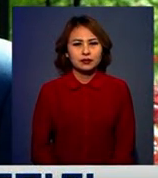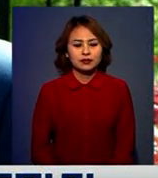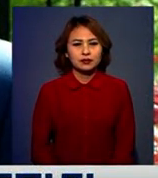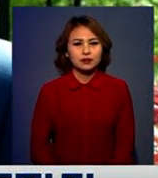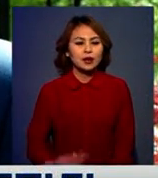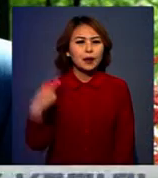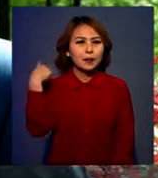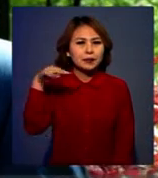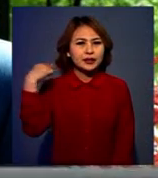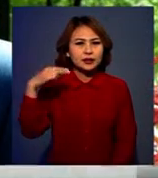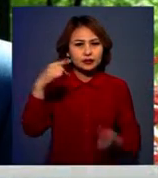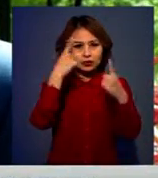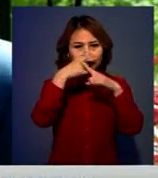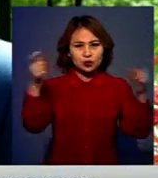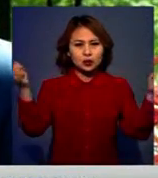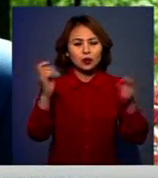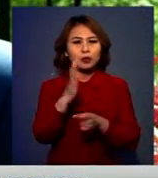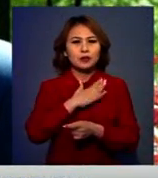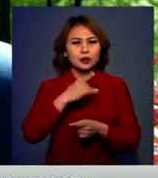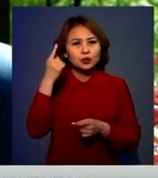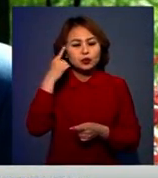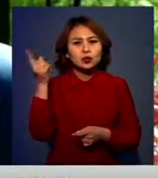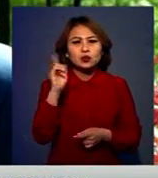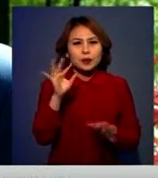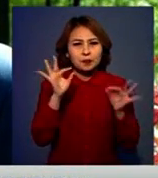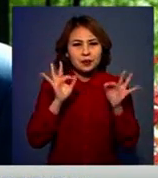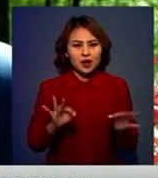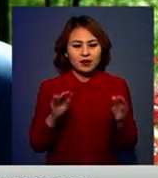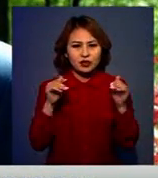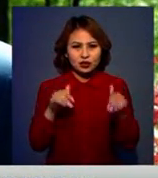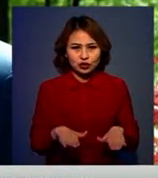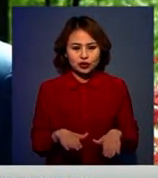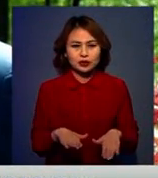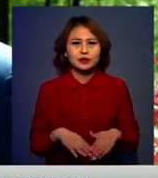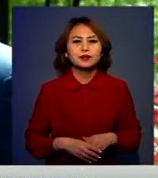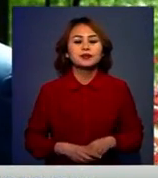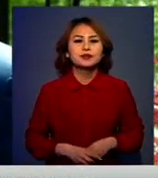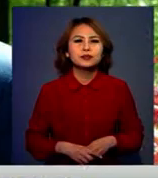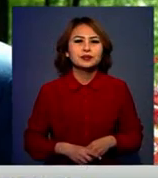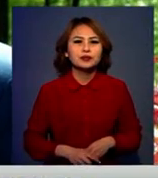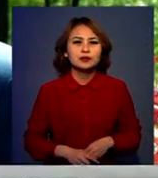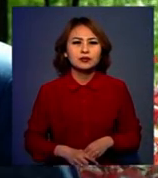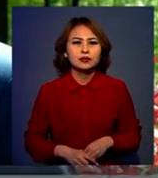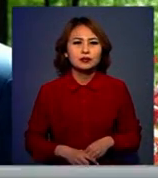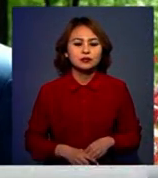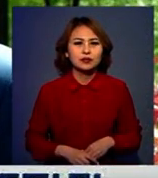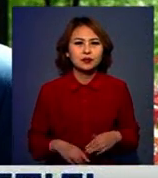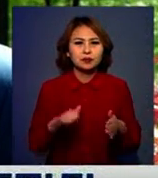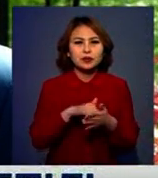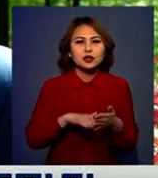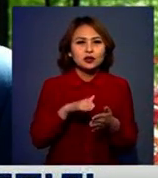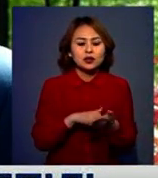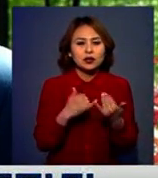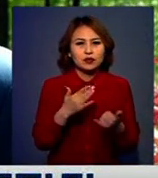Президенттің үндеуі менің ойымша дер кезінде шешілген деп айтуға болады. Себебі